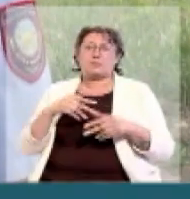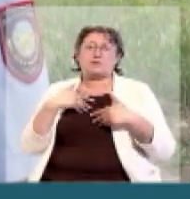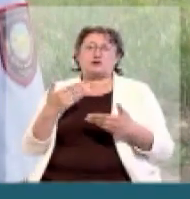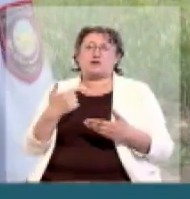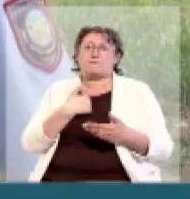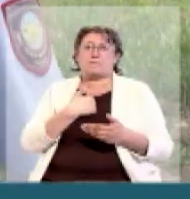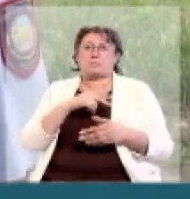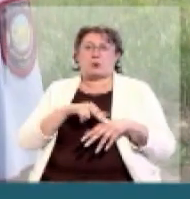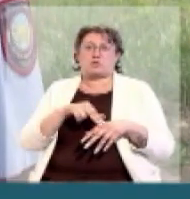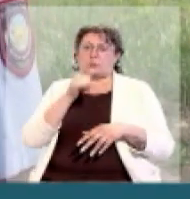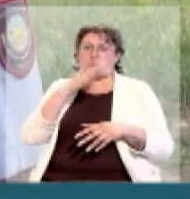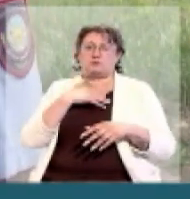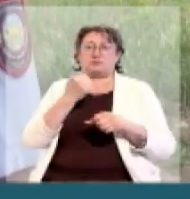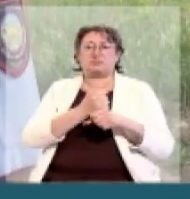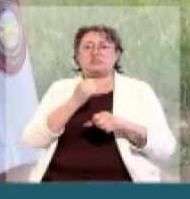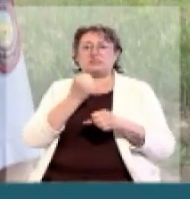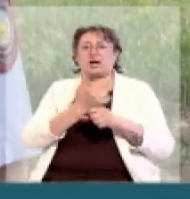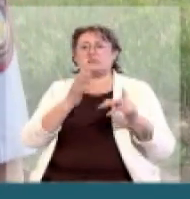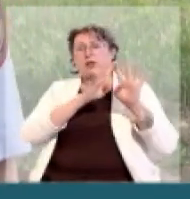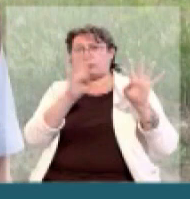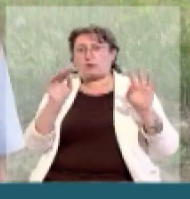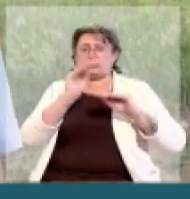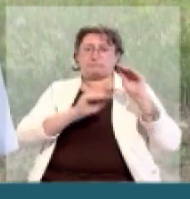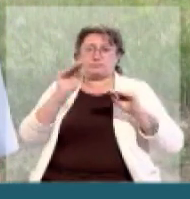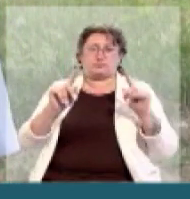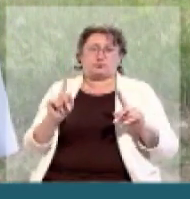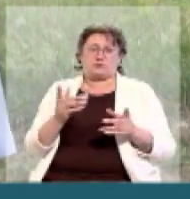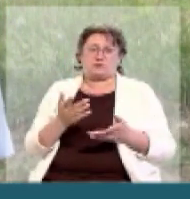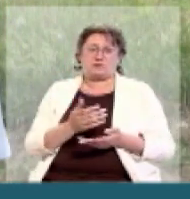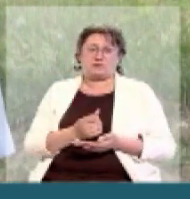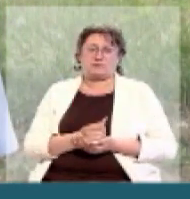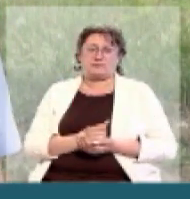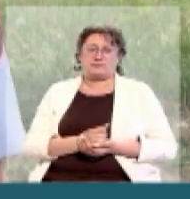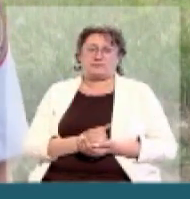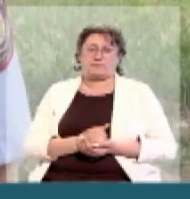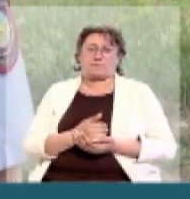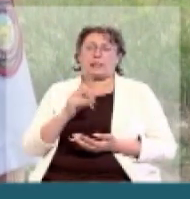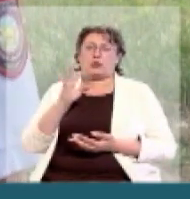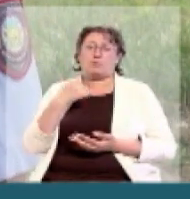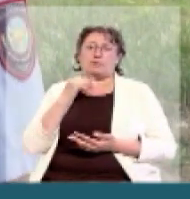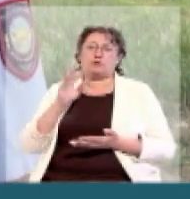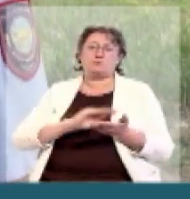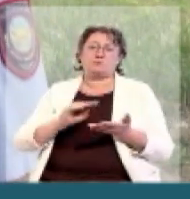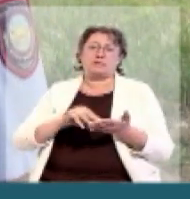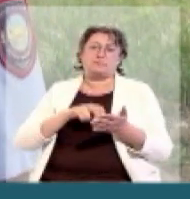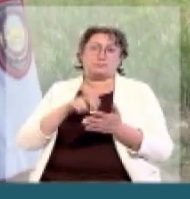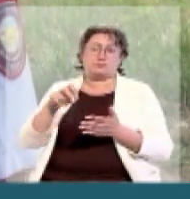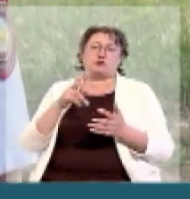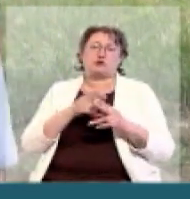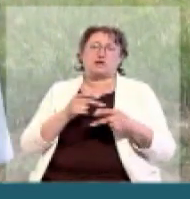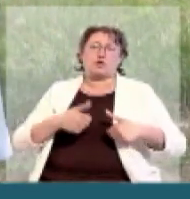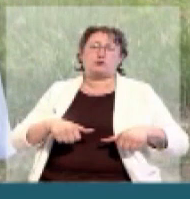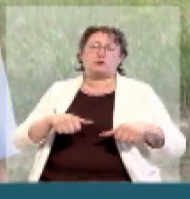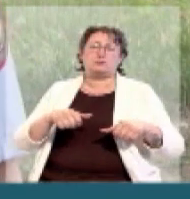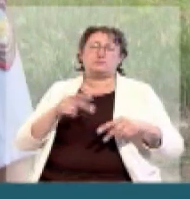не можем построить какие-то ограждения, заборы, сооружения. Это мы еще будем писать письма в железнодорожную